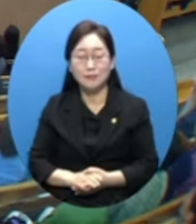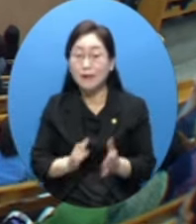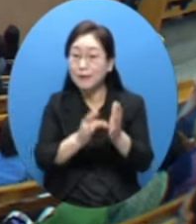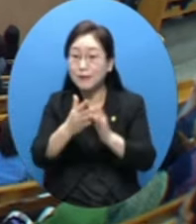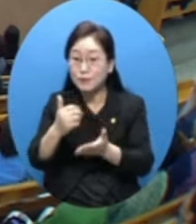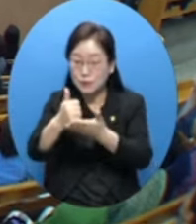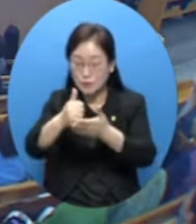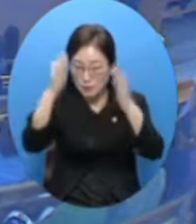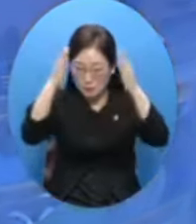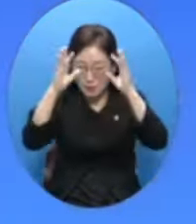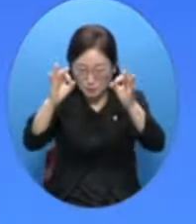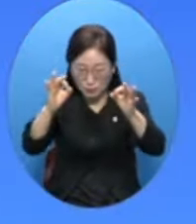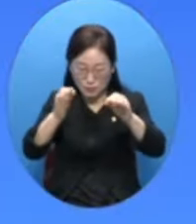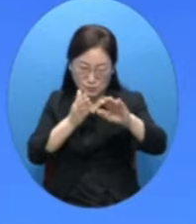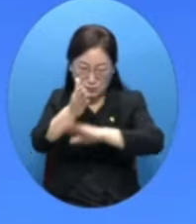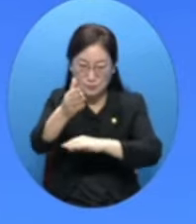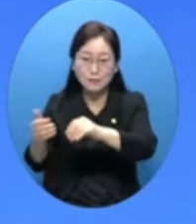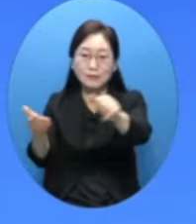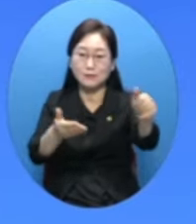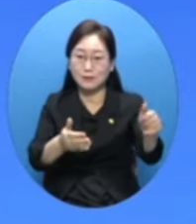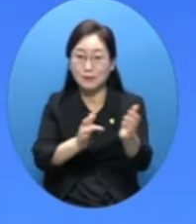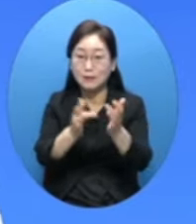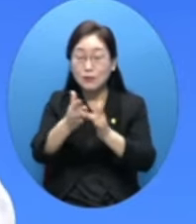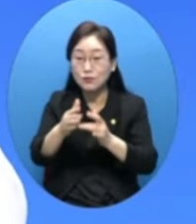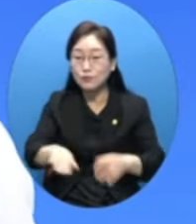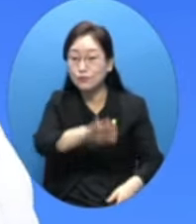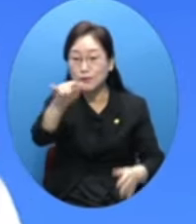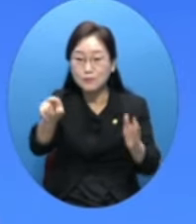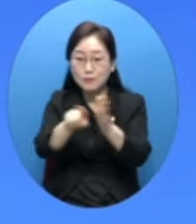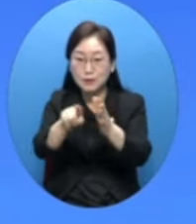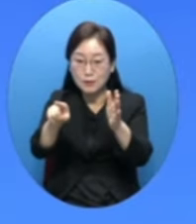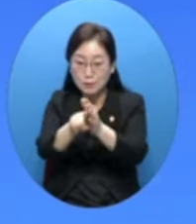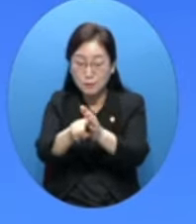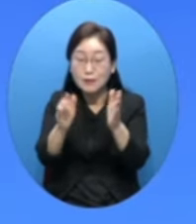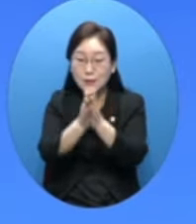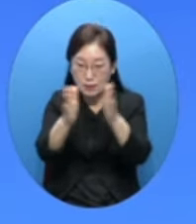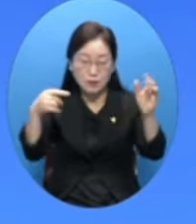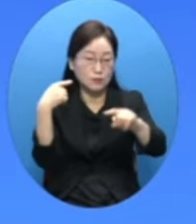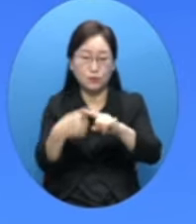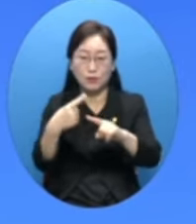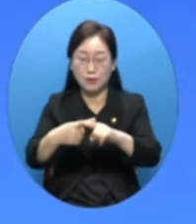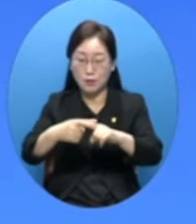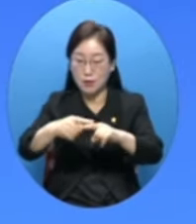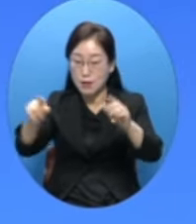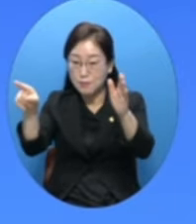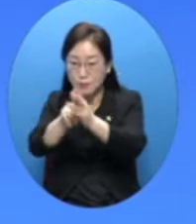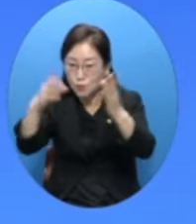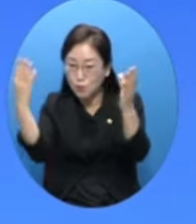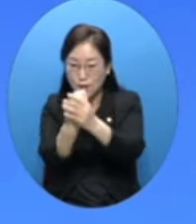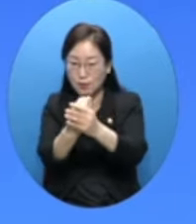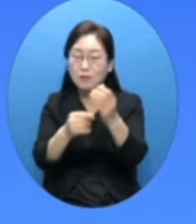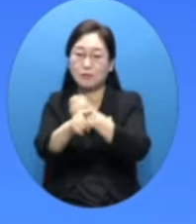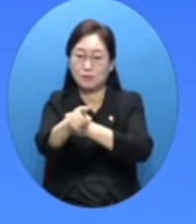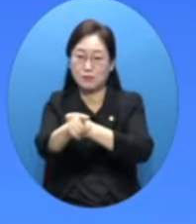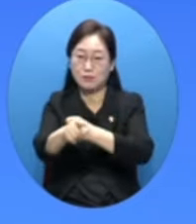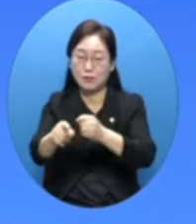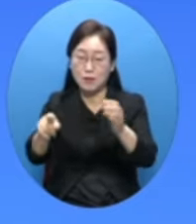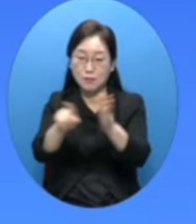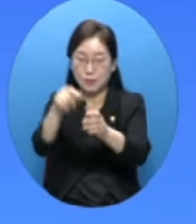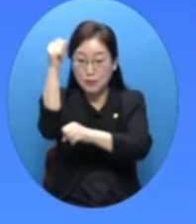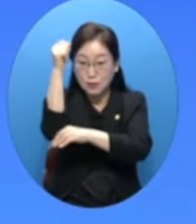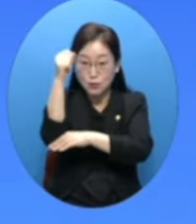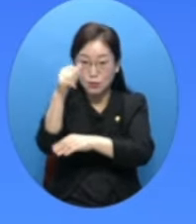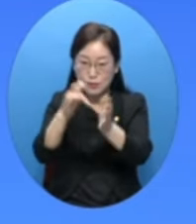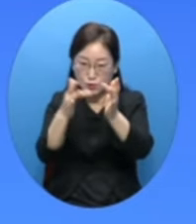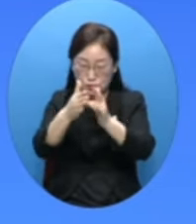예수님을 바라보고 달려나가야 되는 것입니다. 예수님이 우리의 믿음의 시작이 되시고 믿음의 완성이 되시는 것입니다. 여러분, 믿음의 기초를 예수님께